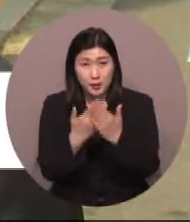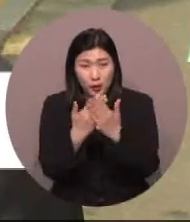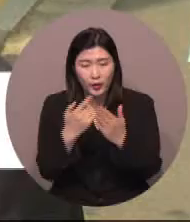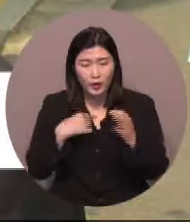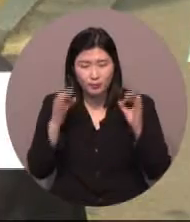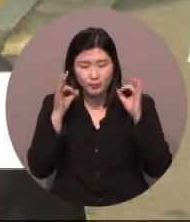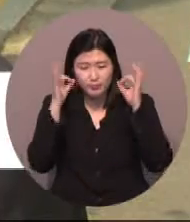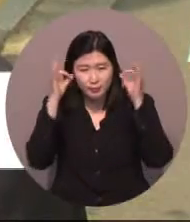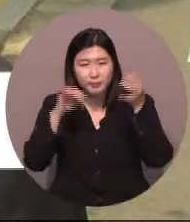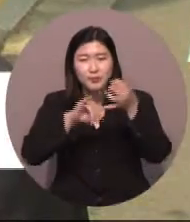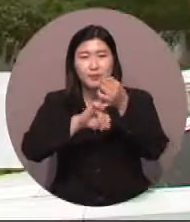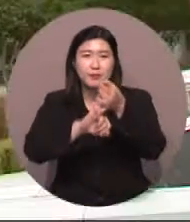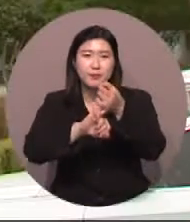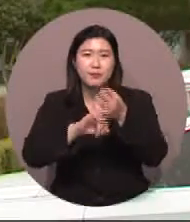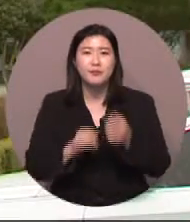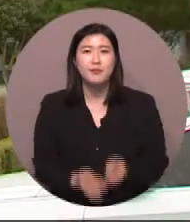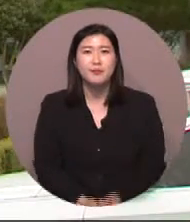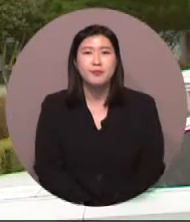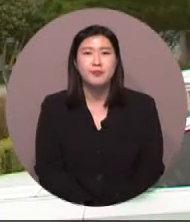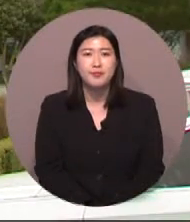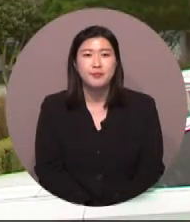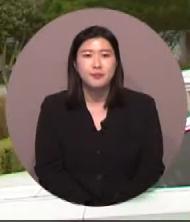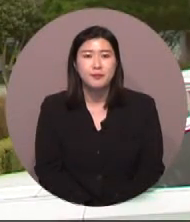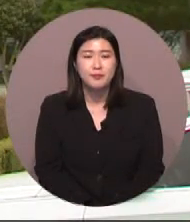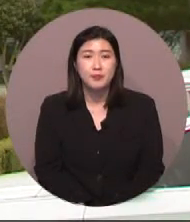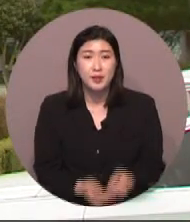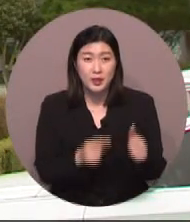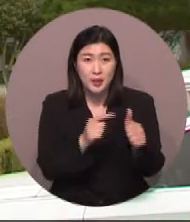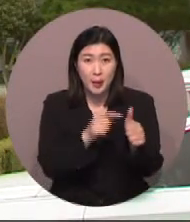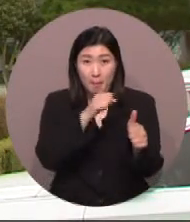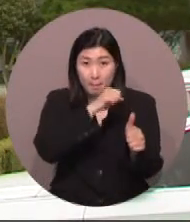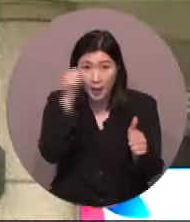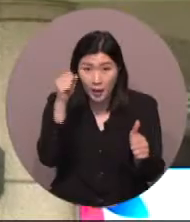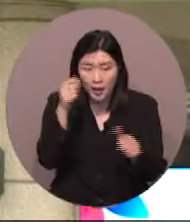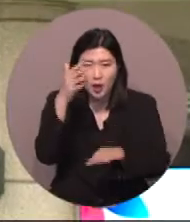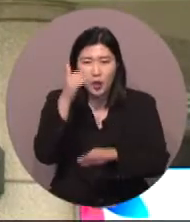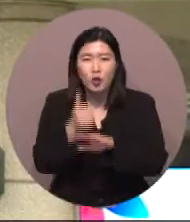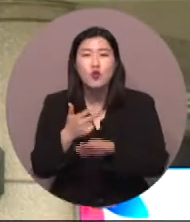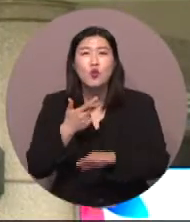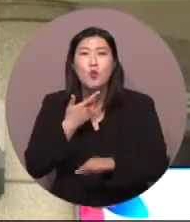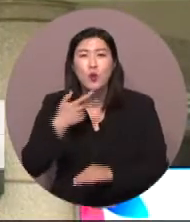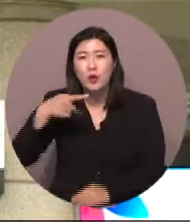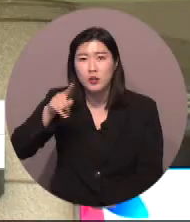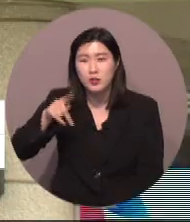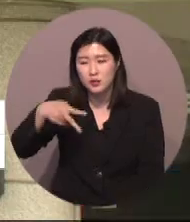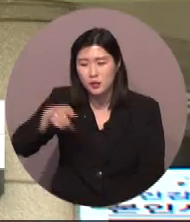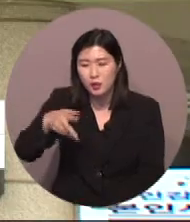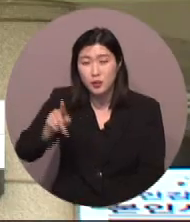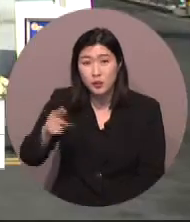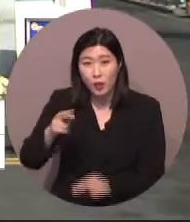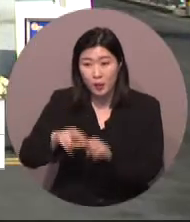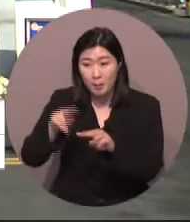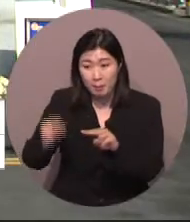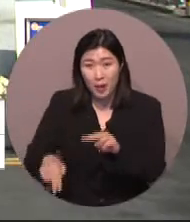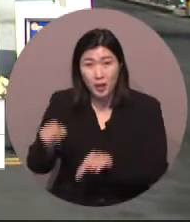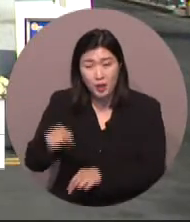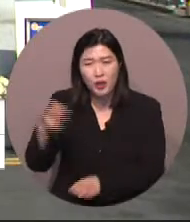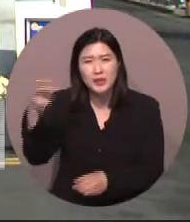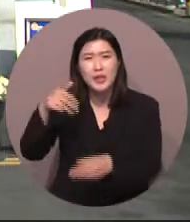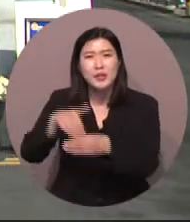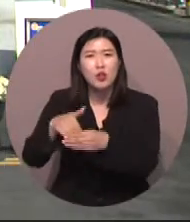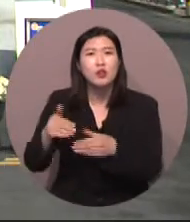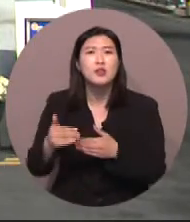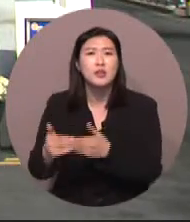새로운 시대를 열겠습니다. 한편 김태흠 후보의 본선행으로 공석이 된 보령 서천 지역구는 국회의원